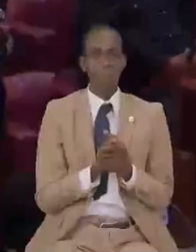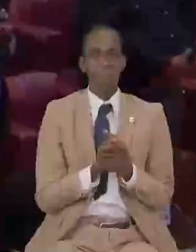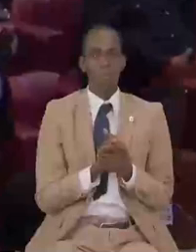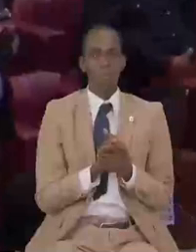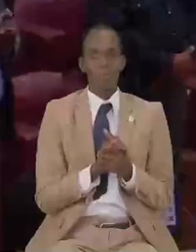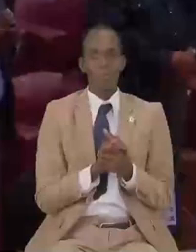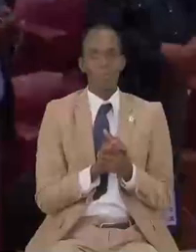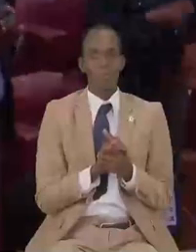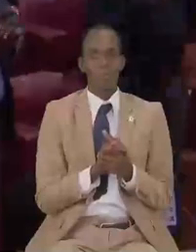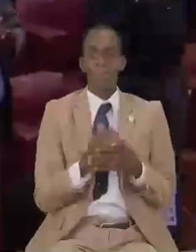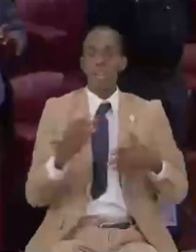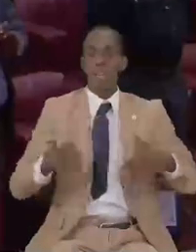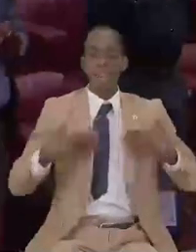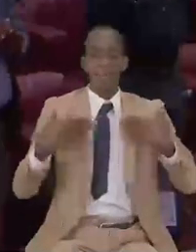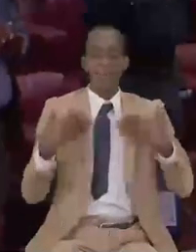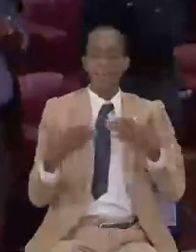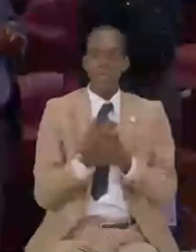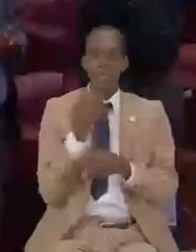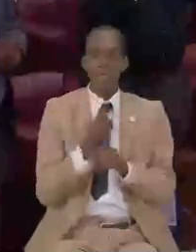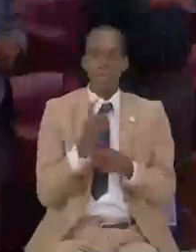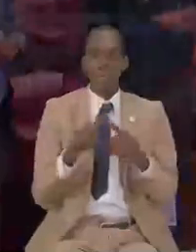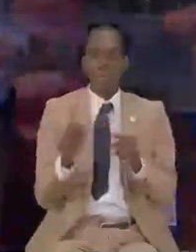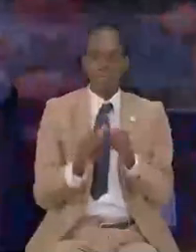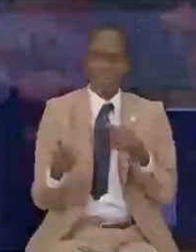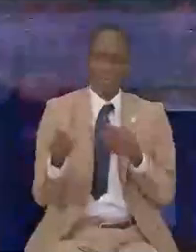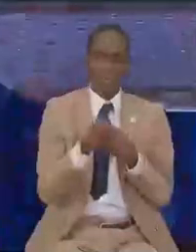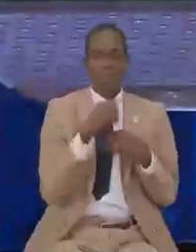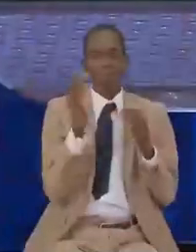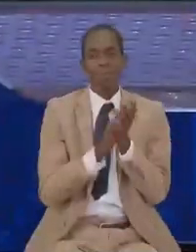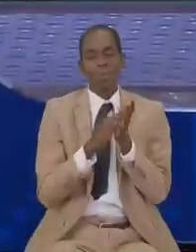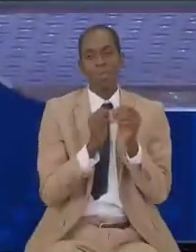Je dis bonne heureuse année à tous. Gloire à Dieu.